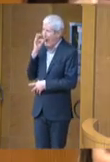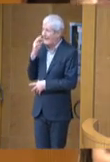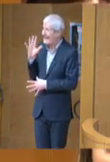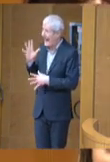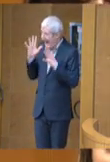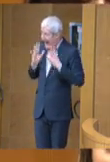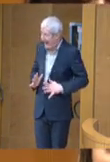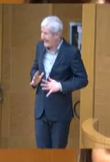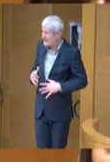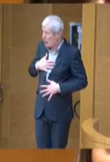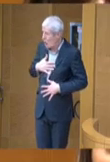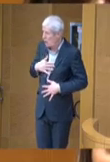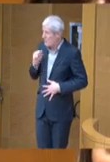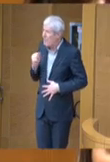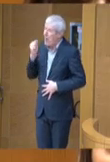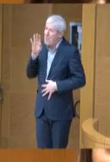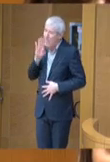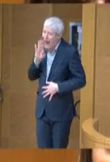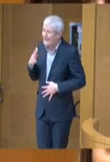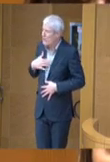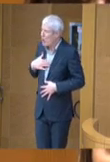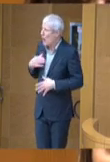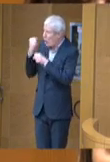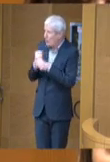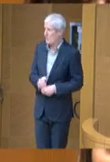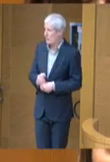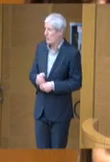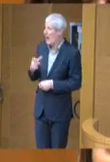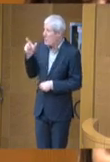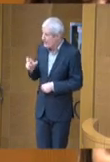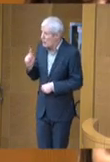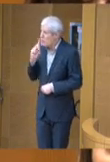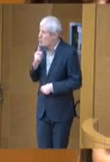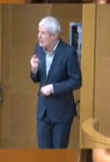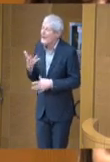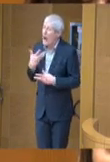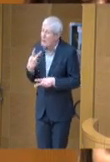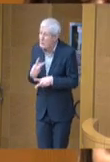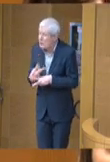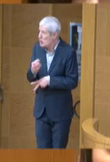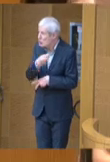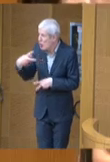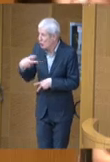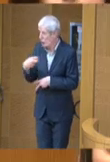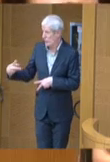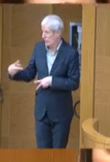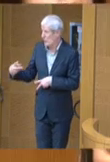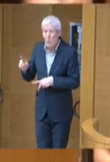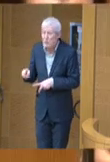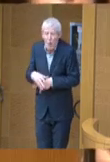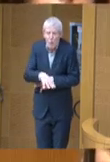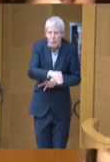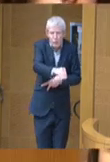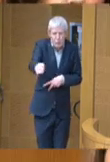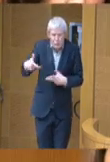nostra e dei nostri padri della Costituzione. Le persone sorde hanno bisogno di sottotitoli. Questo non c'è dappertutto, questi